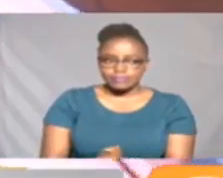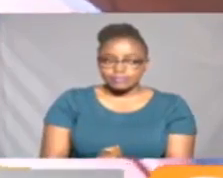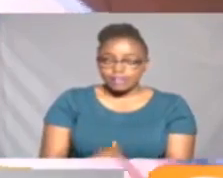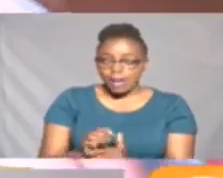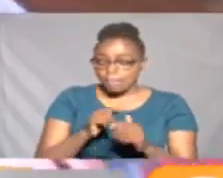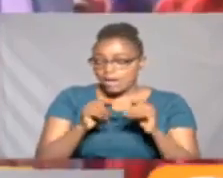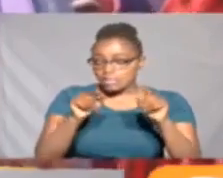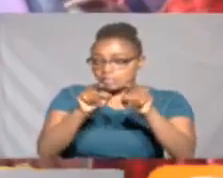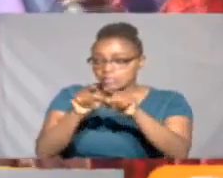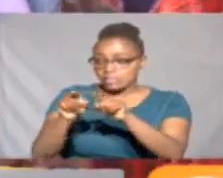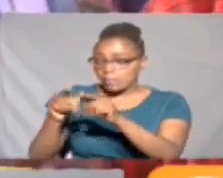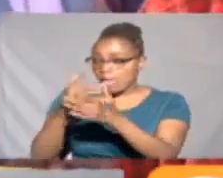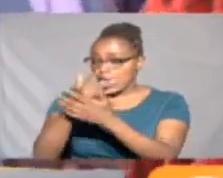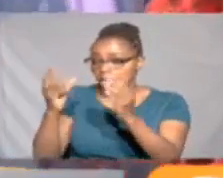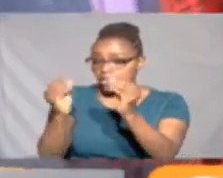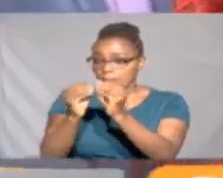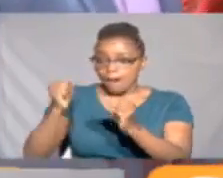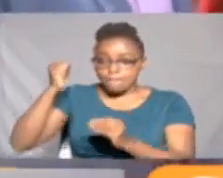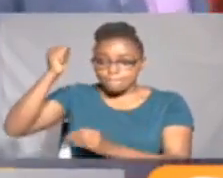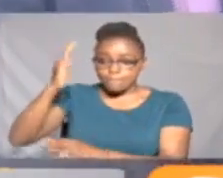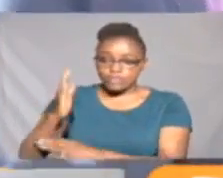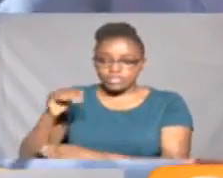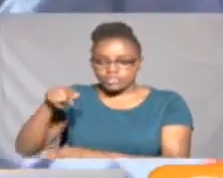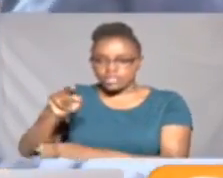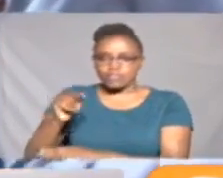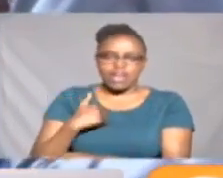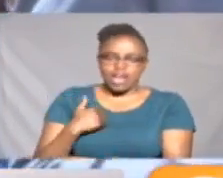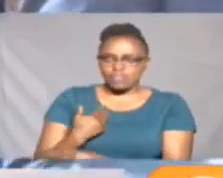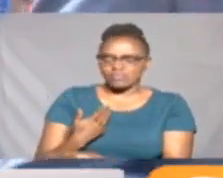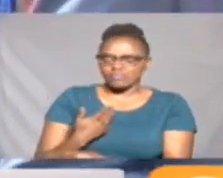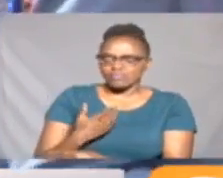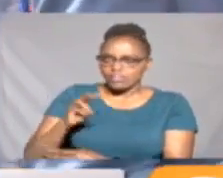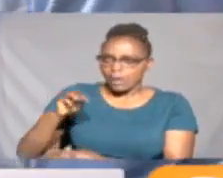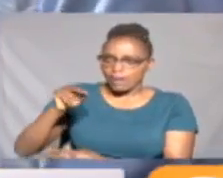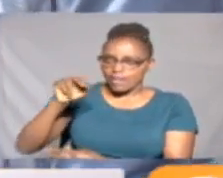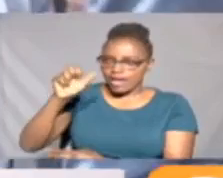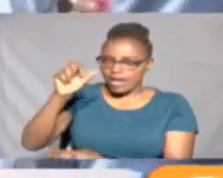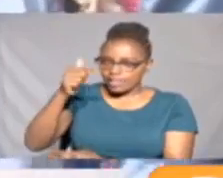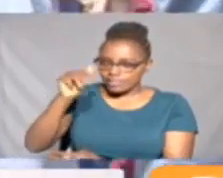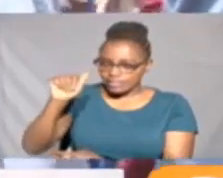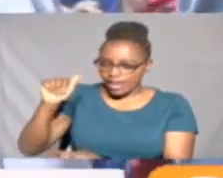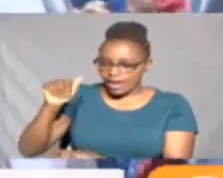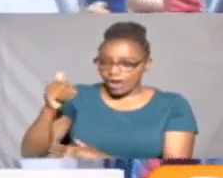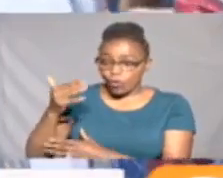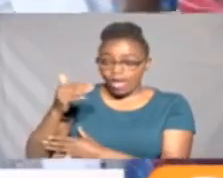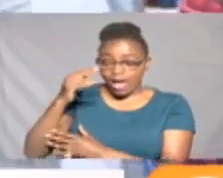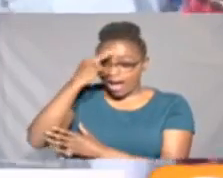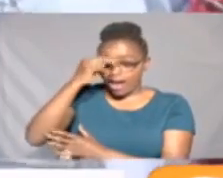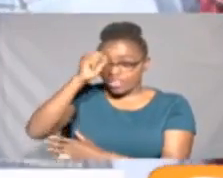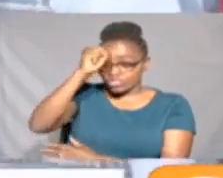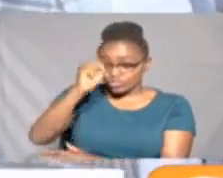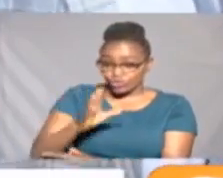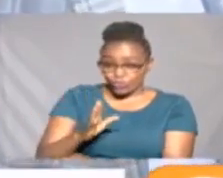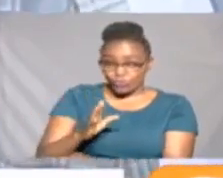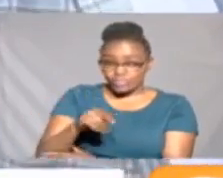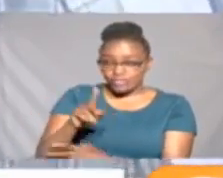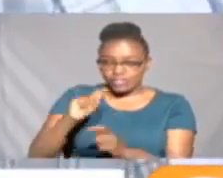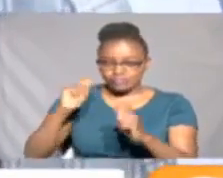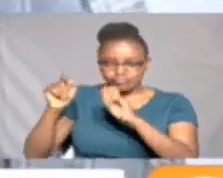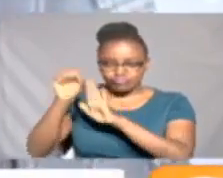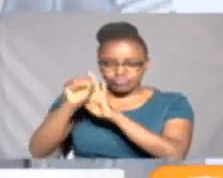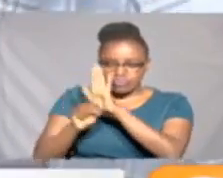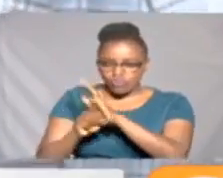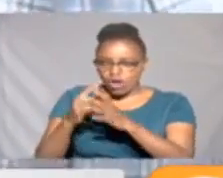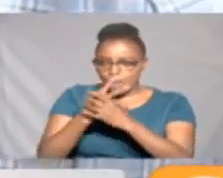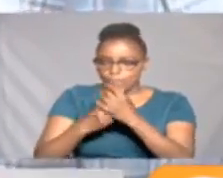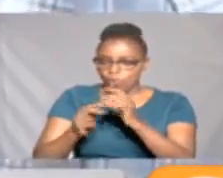But like any other gathering, politicians trooped to the Ildamat Manyata in Kajiado, changing the subject with both